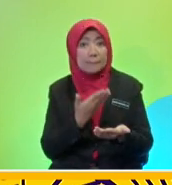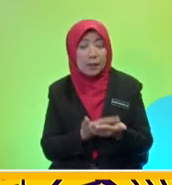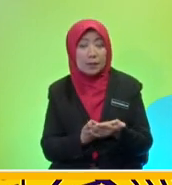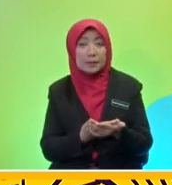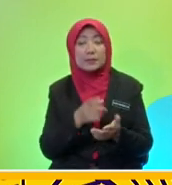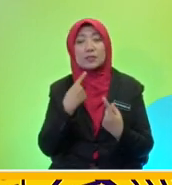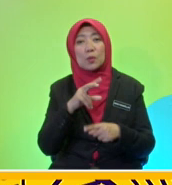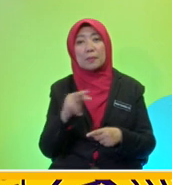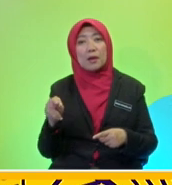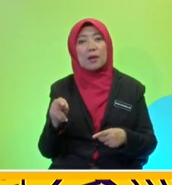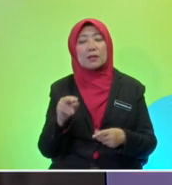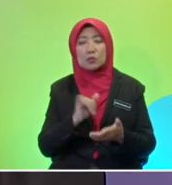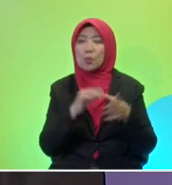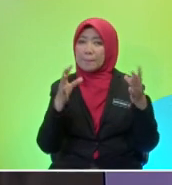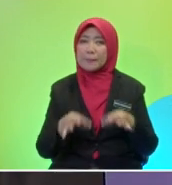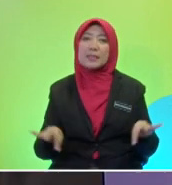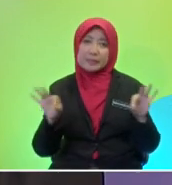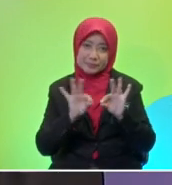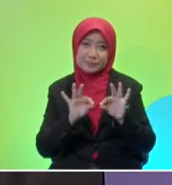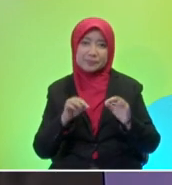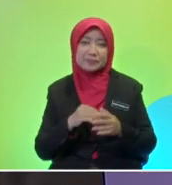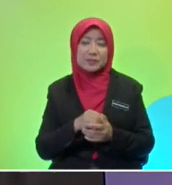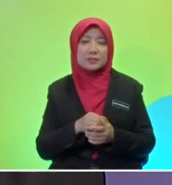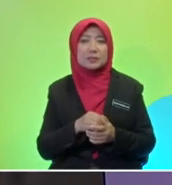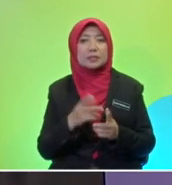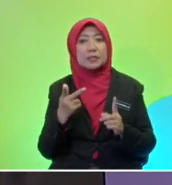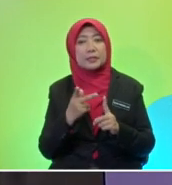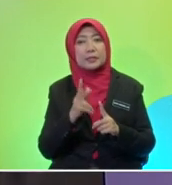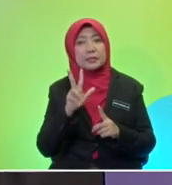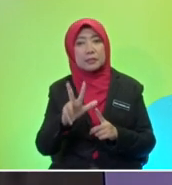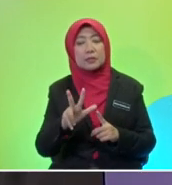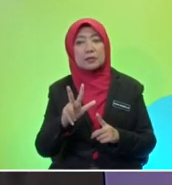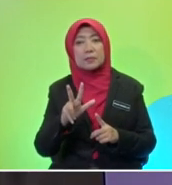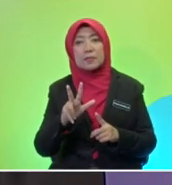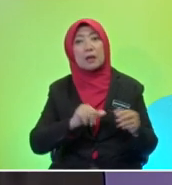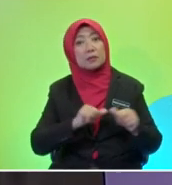itu semua pentingnya Oke jadi ketiga-tiga proses